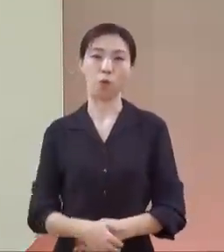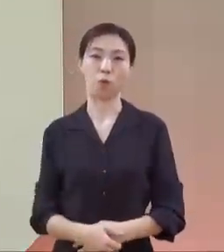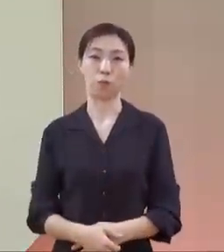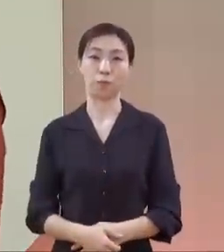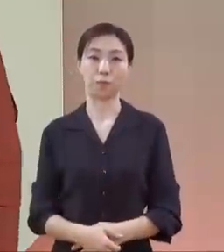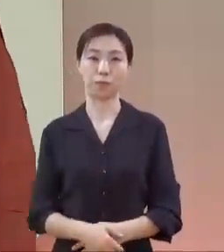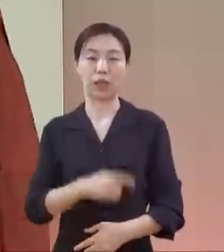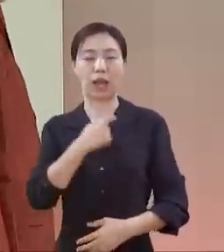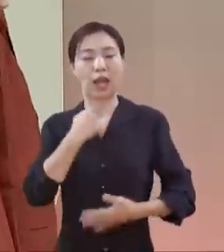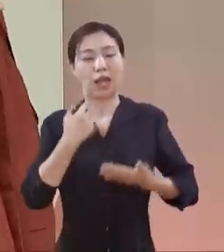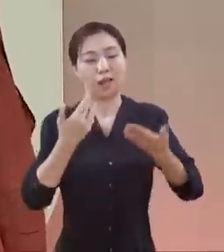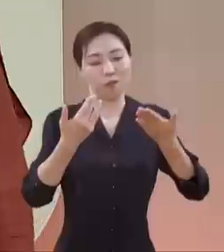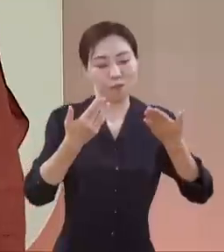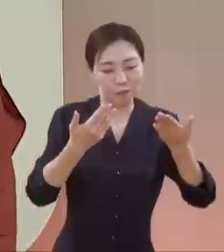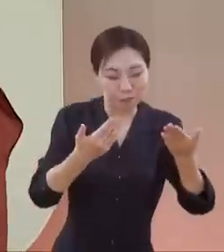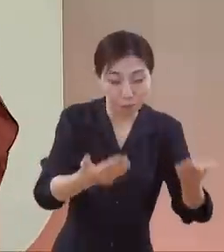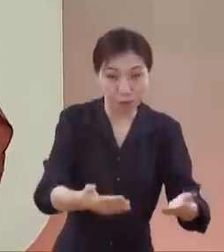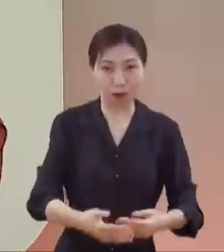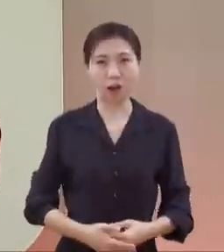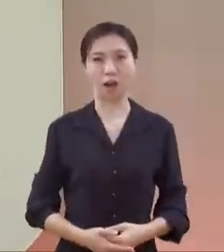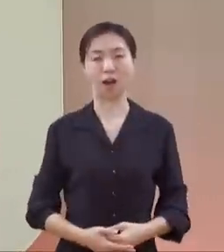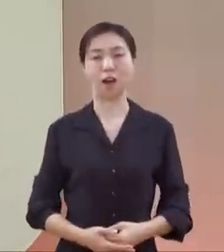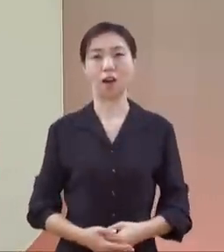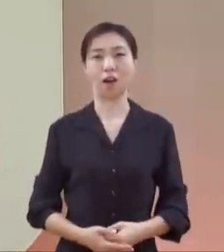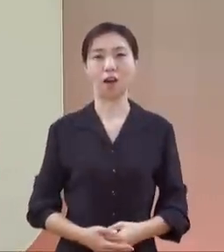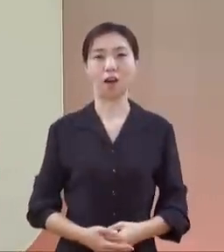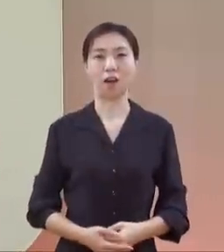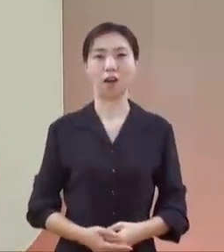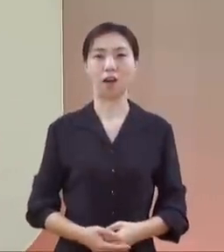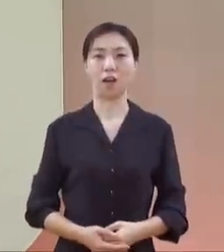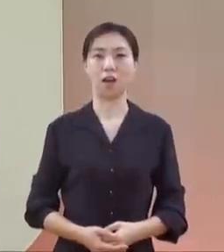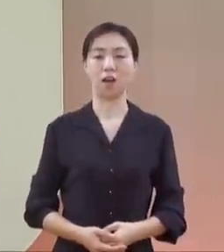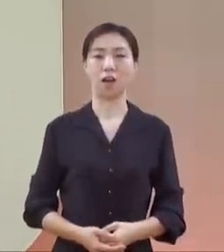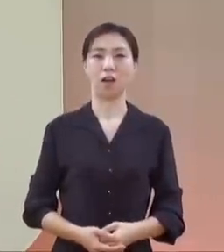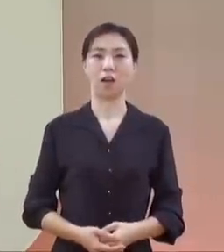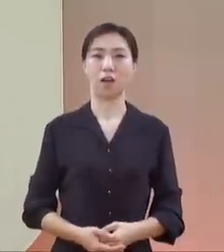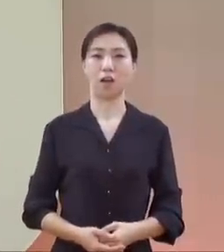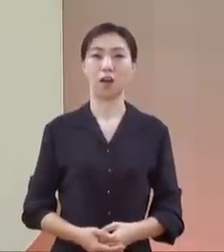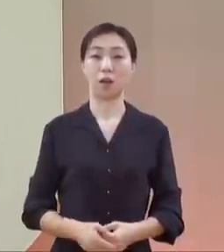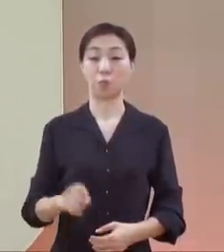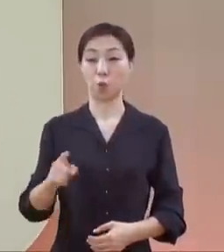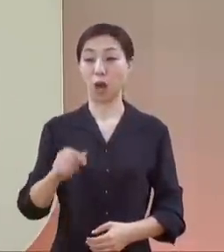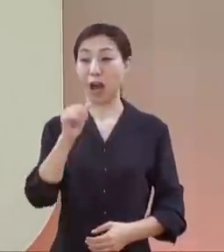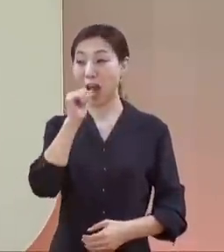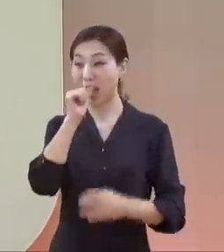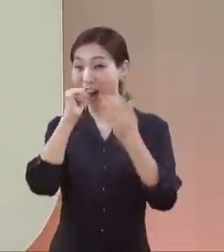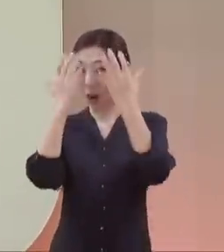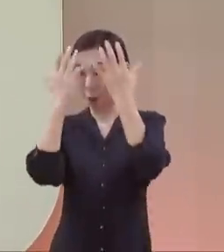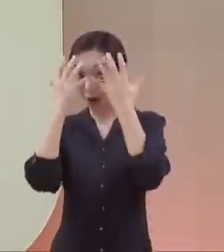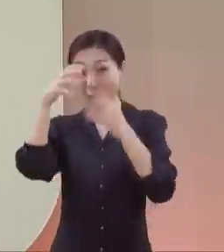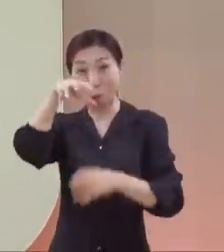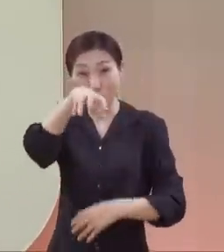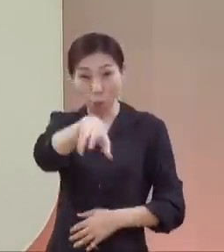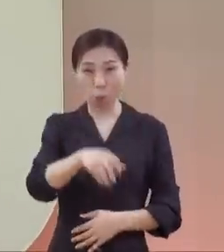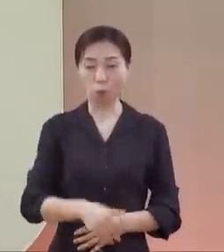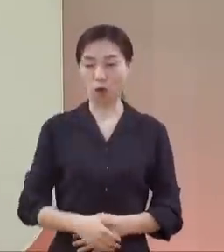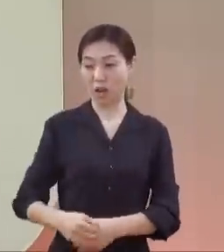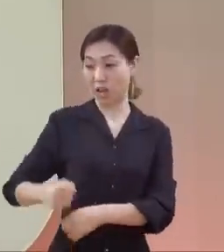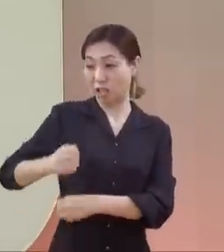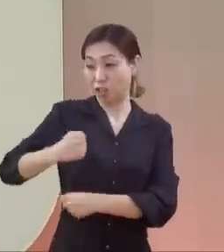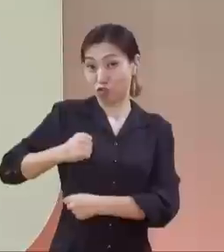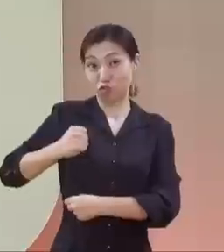자원봉사도 봉사활동도 굉장히 많이 하셨고 교도소나 군법당이나